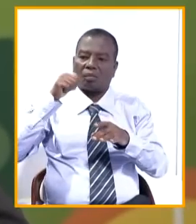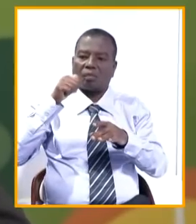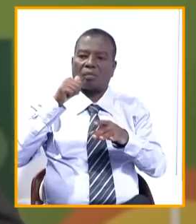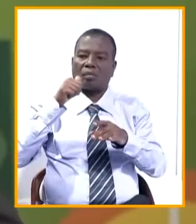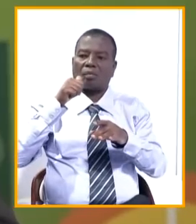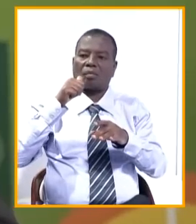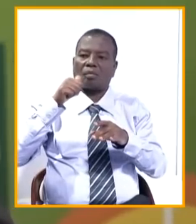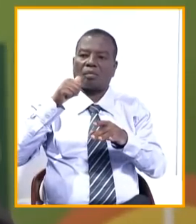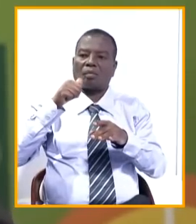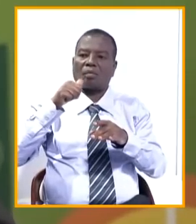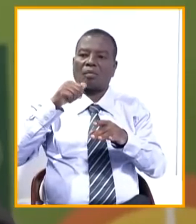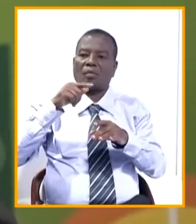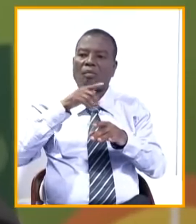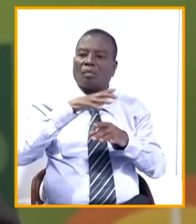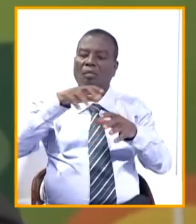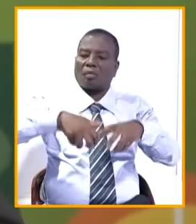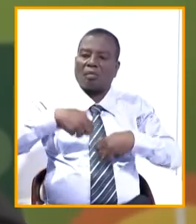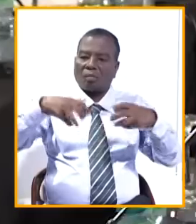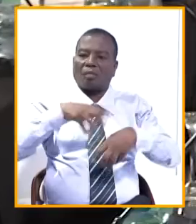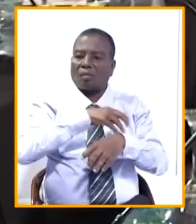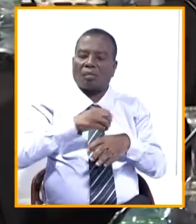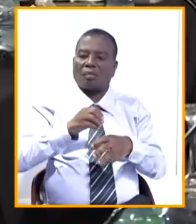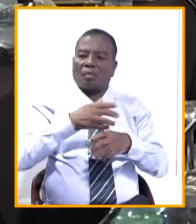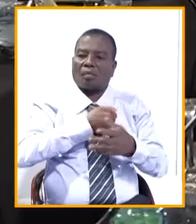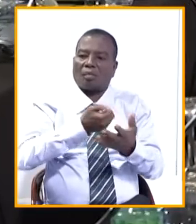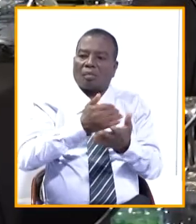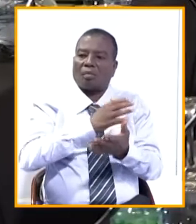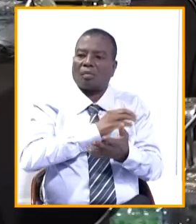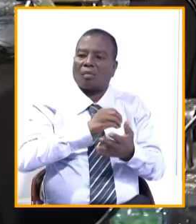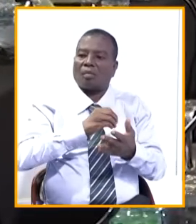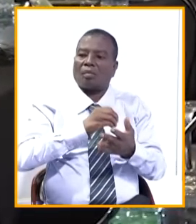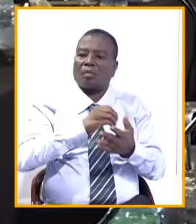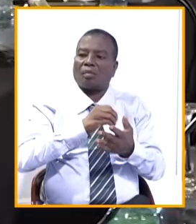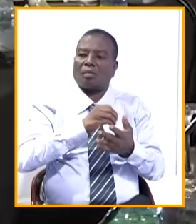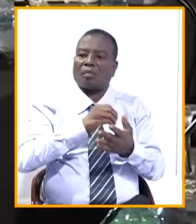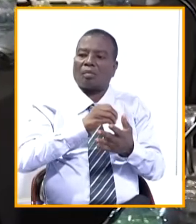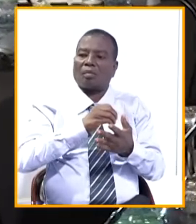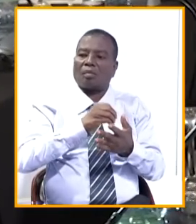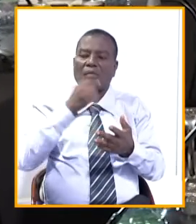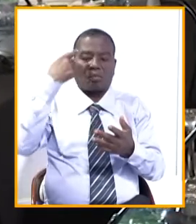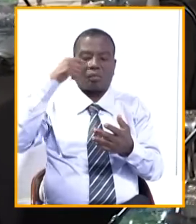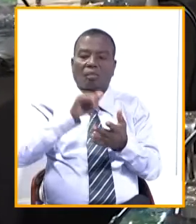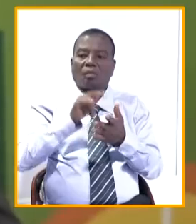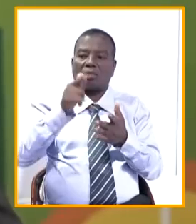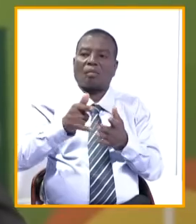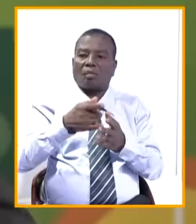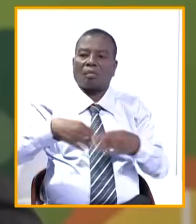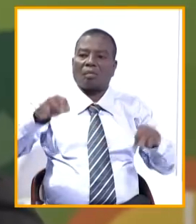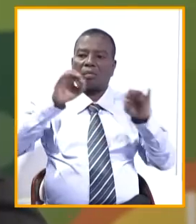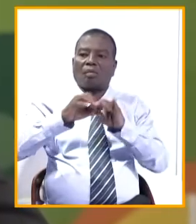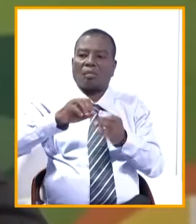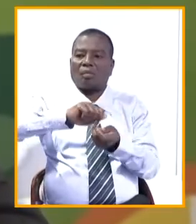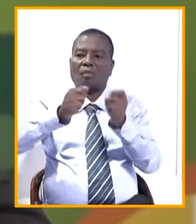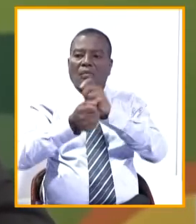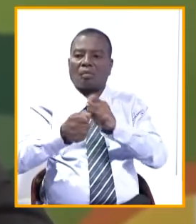prioritaires, notamment l'agriculture, l'élevage, la pêche et l'aquaculture. À cet effet, d'importantes réformes ont été